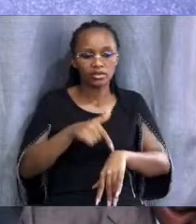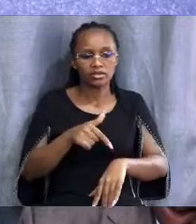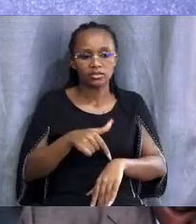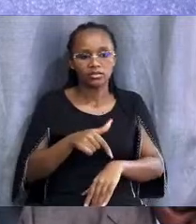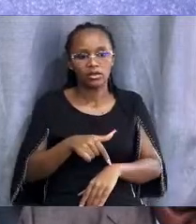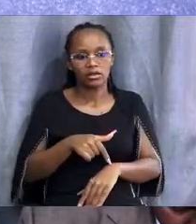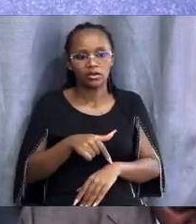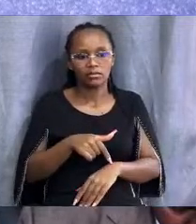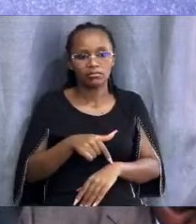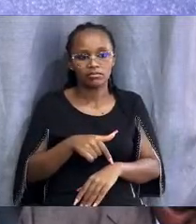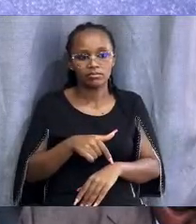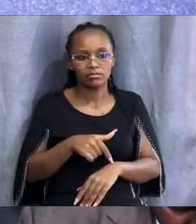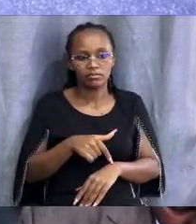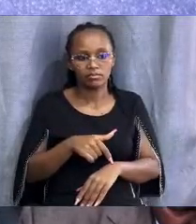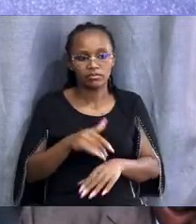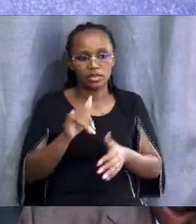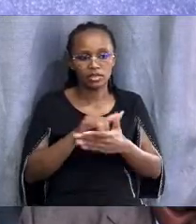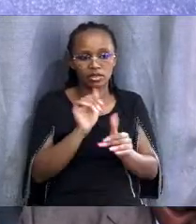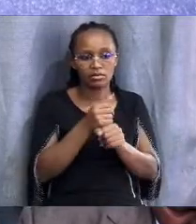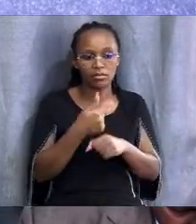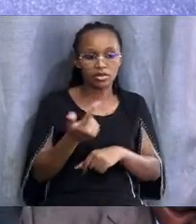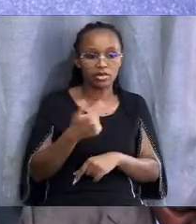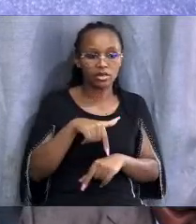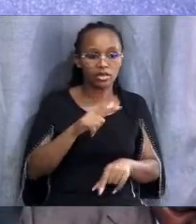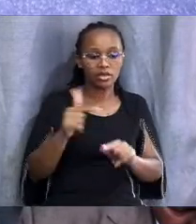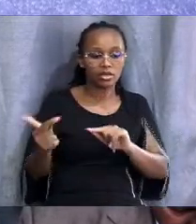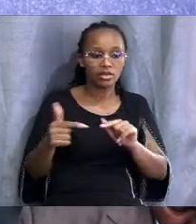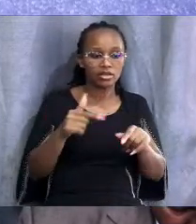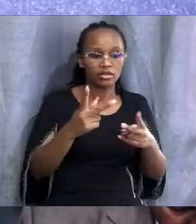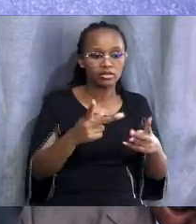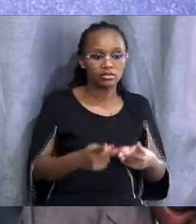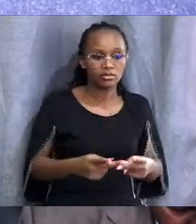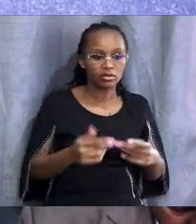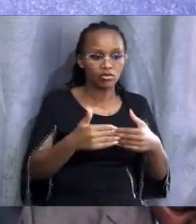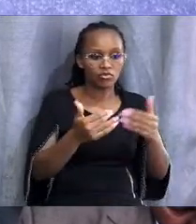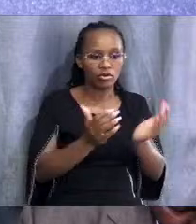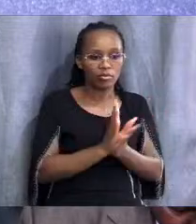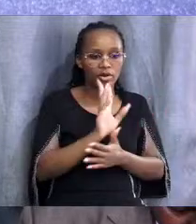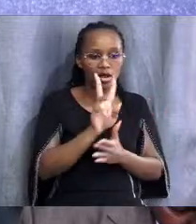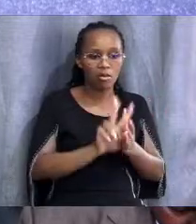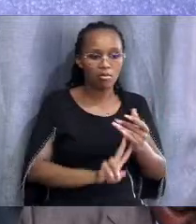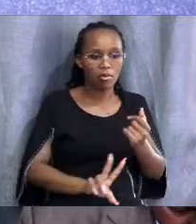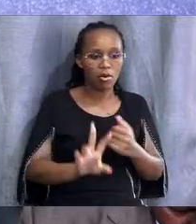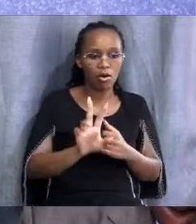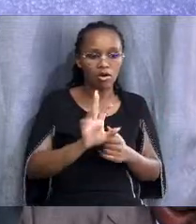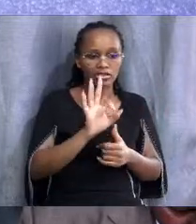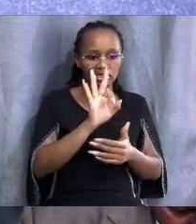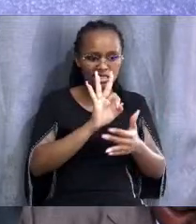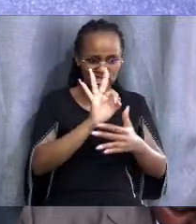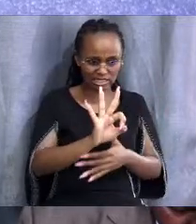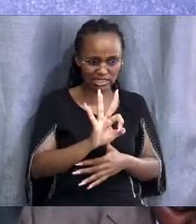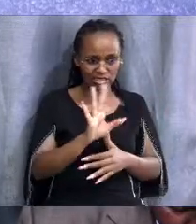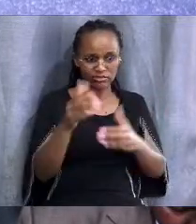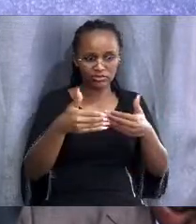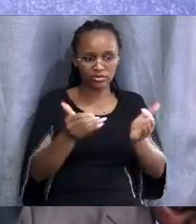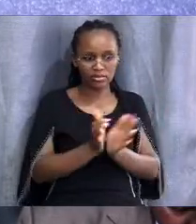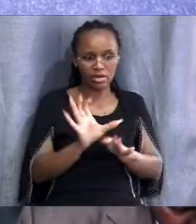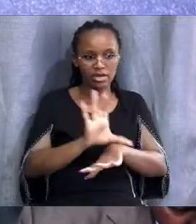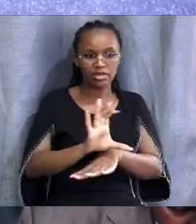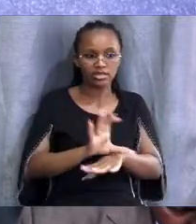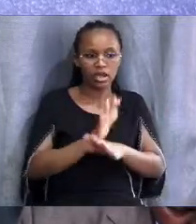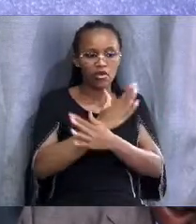huu umetukusanyisha mahali hapa, familia zote tatu, kanisa,